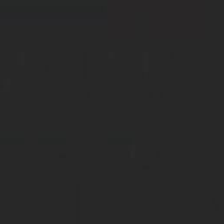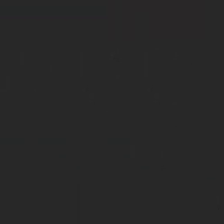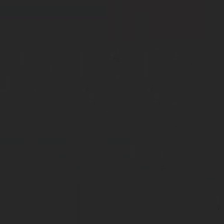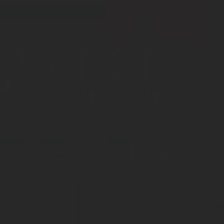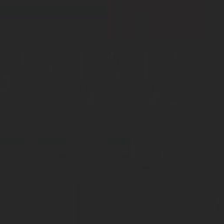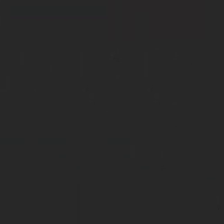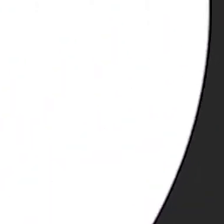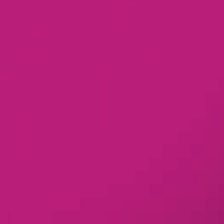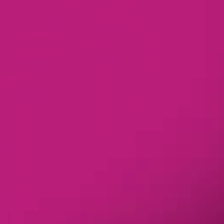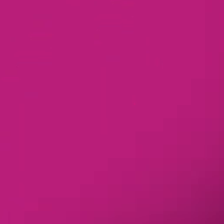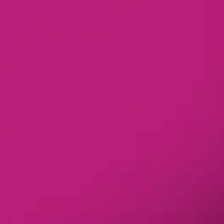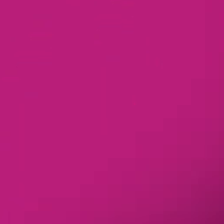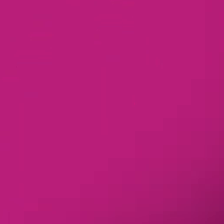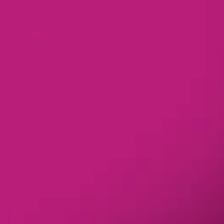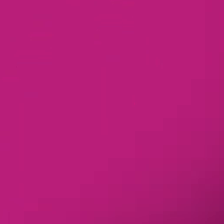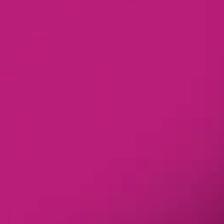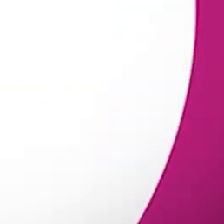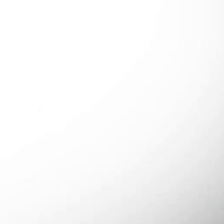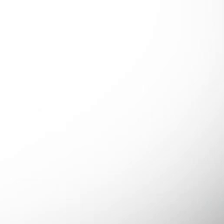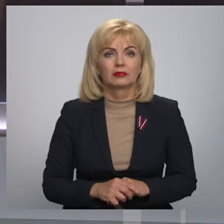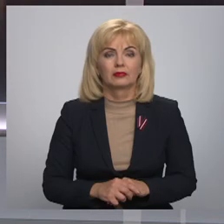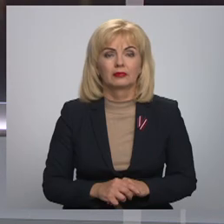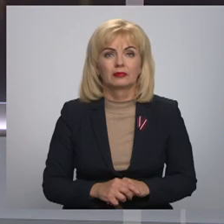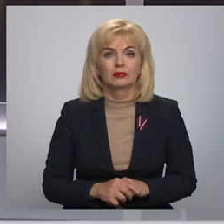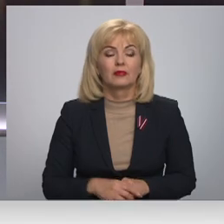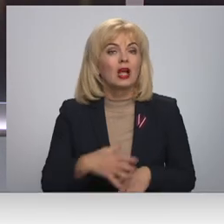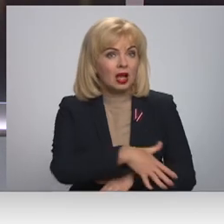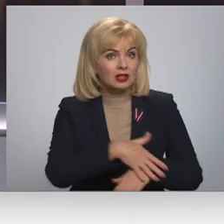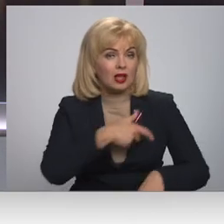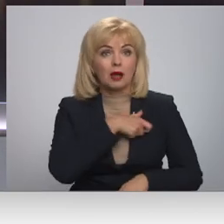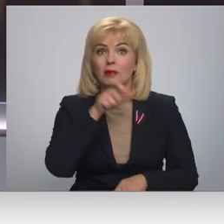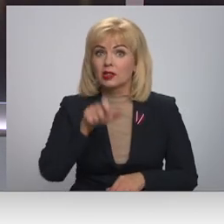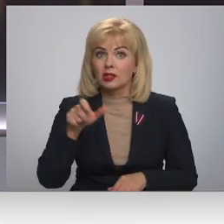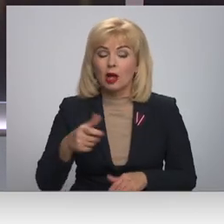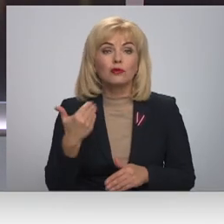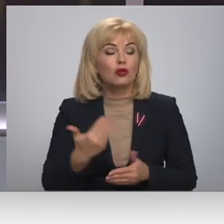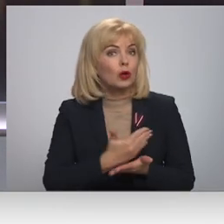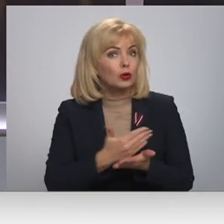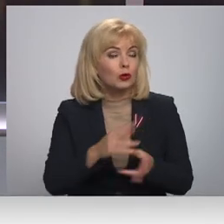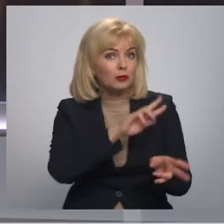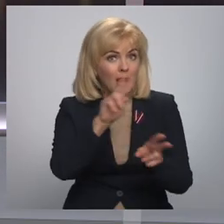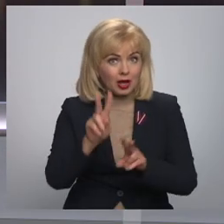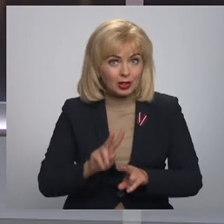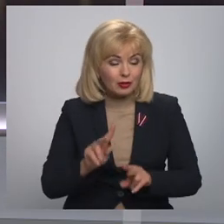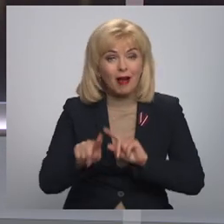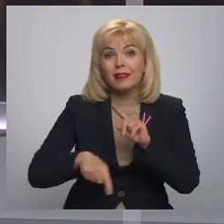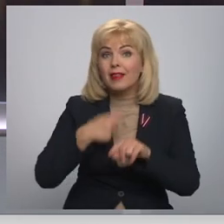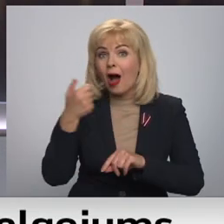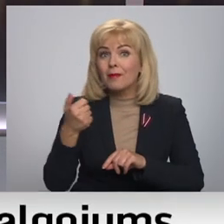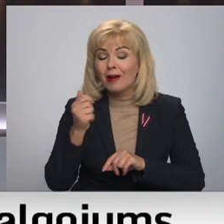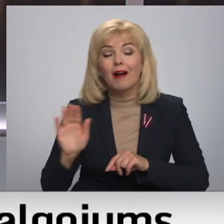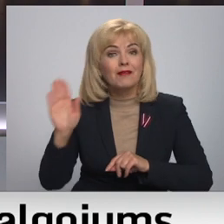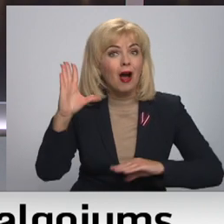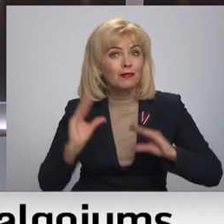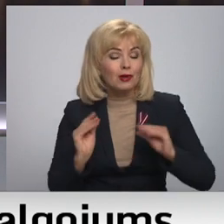Re, viss ēters ir te! Saeimas deputāti šodien turpināja izskatīt ar nākamā gada valsts